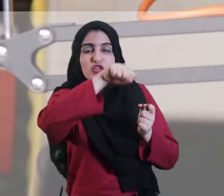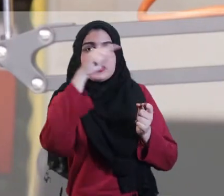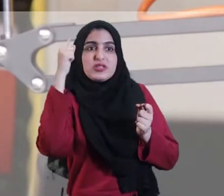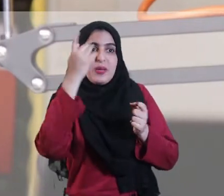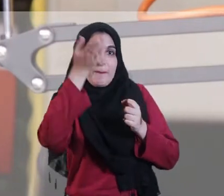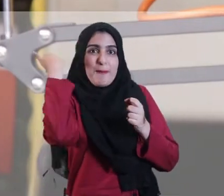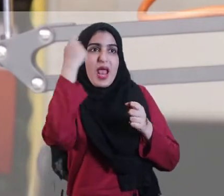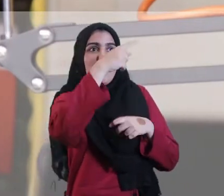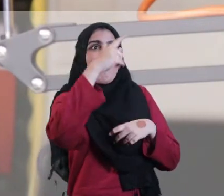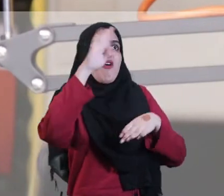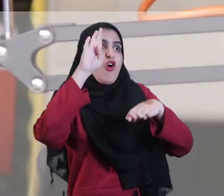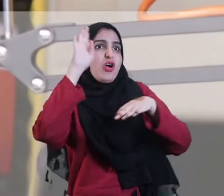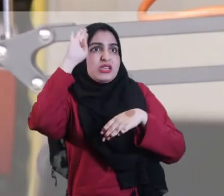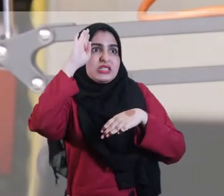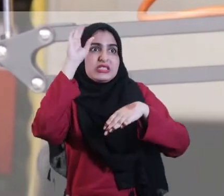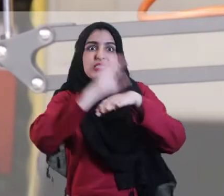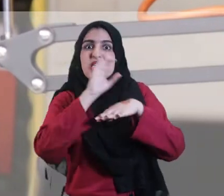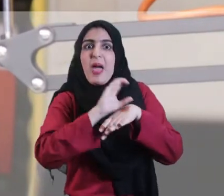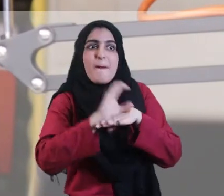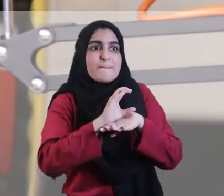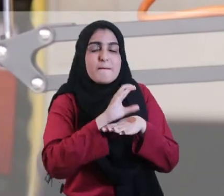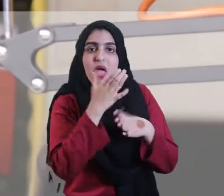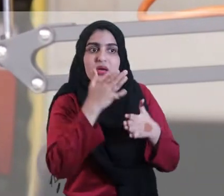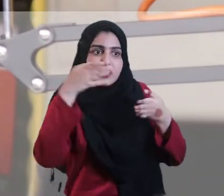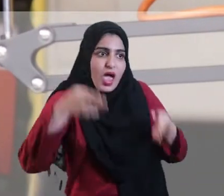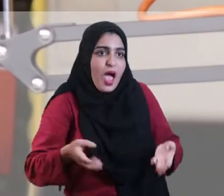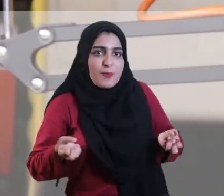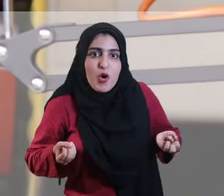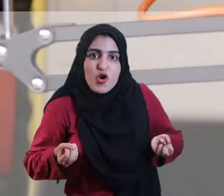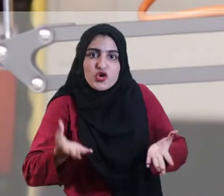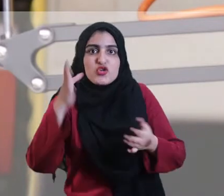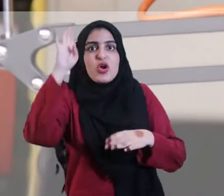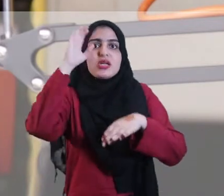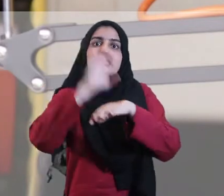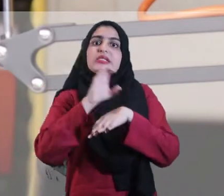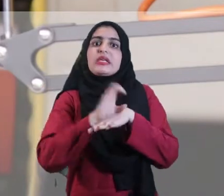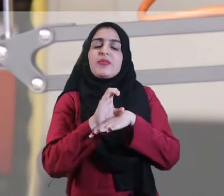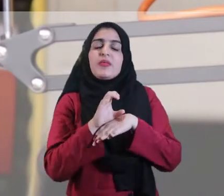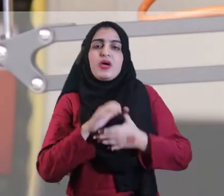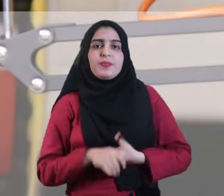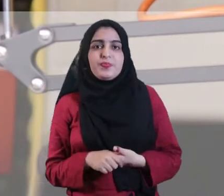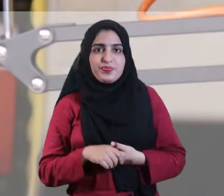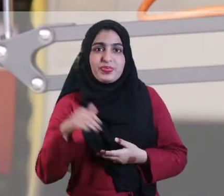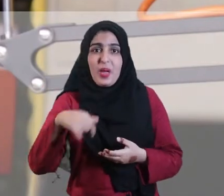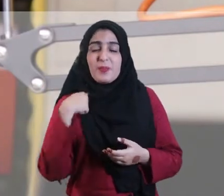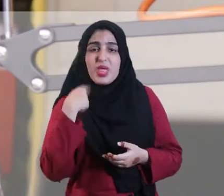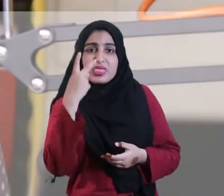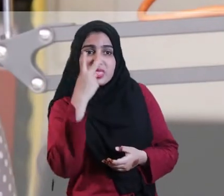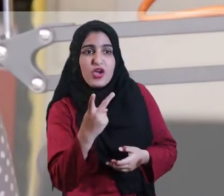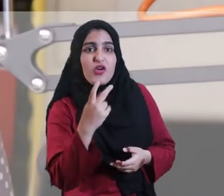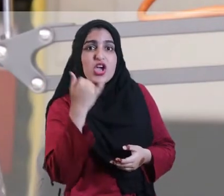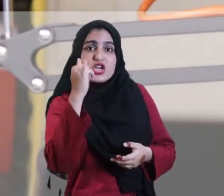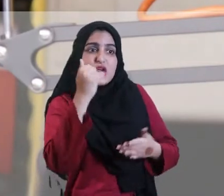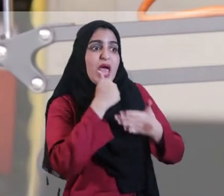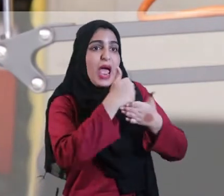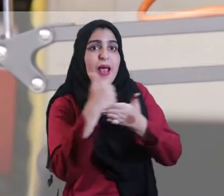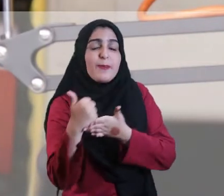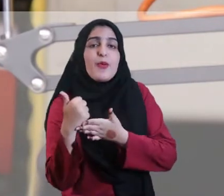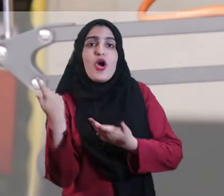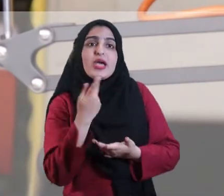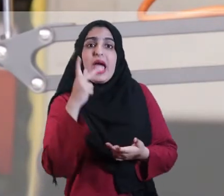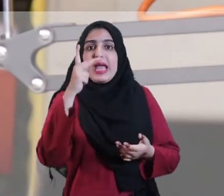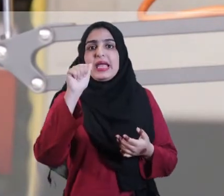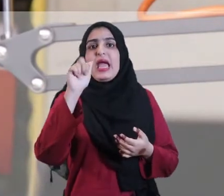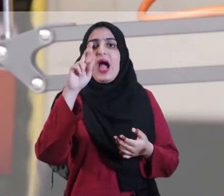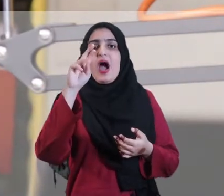वाकई में दर्जनों एंटी हफ्ते व उस टेकिंग केयर आफ एवरीवन फिर अपने बढ़िया चीज MP3 की बात किए अलार्म MP3 ओवरकम फ्रॉम